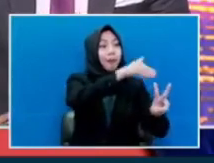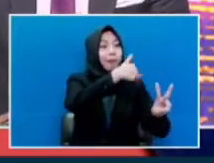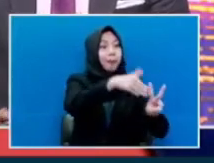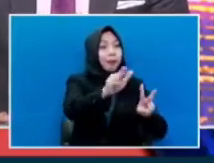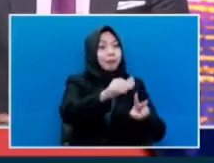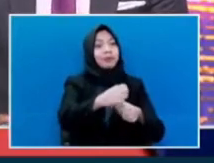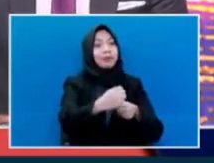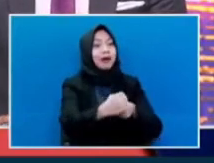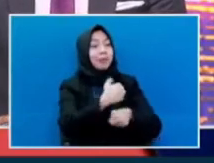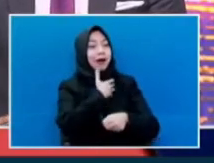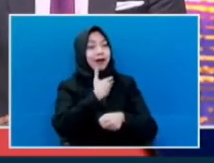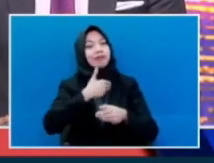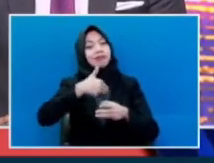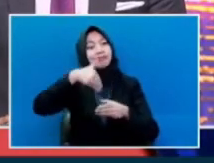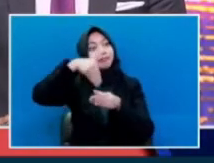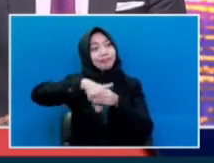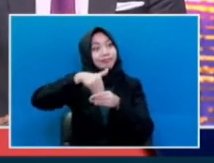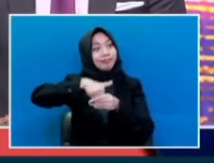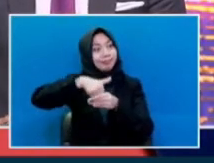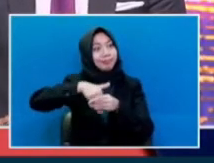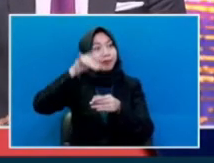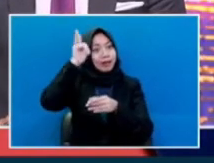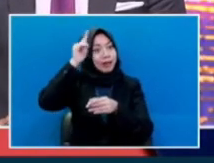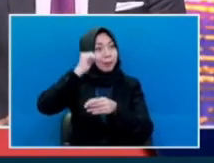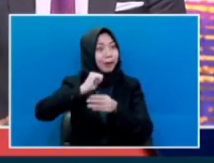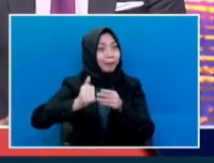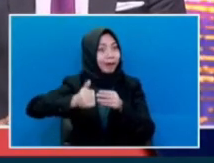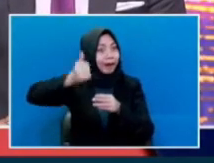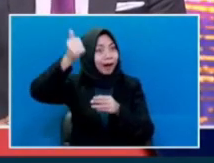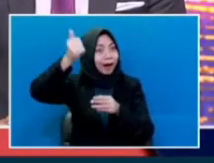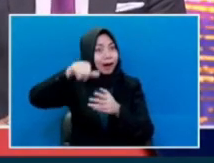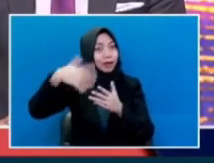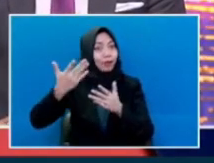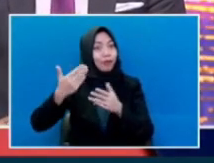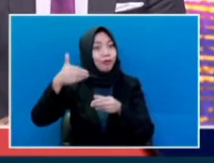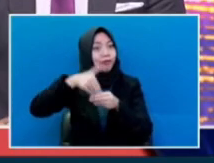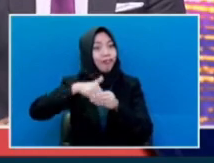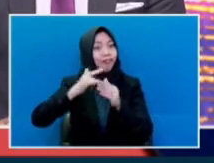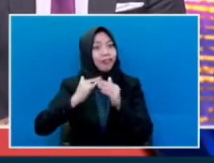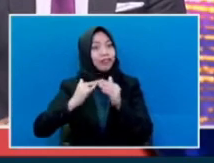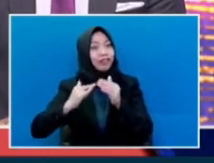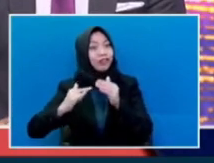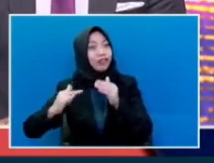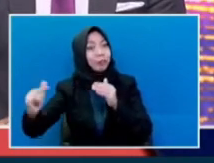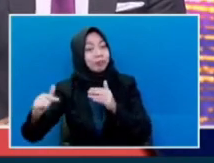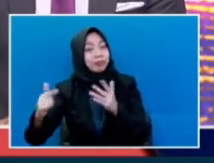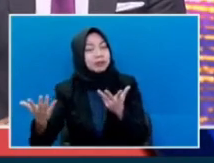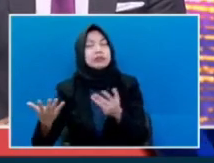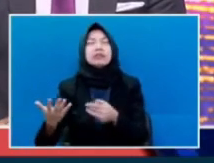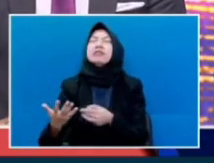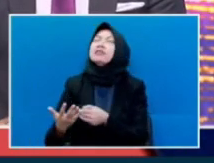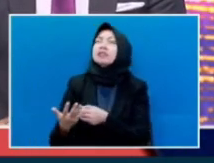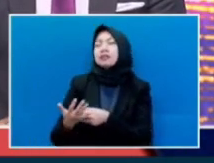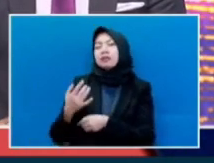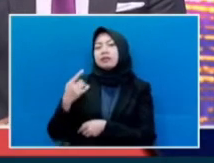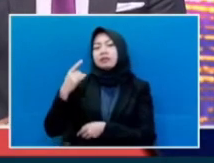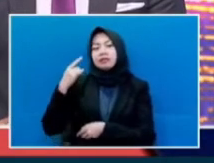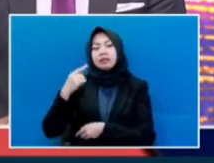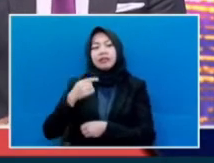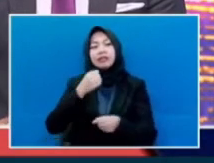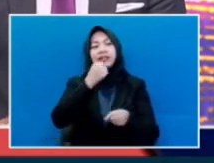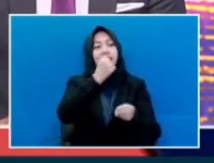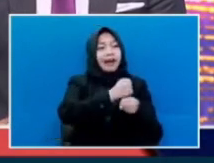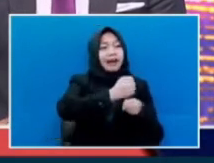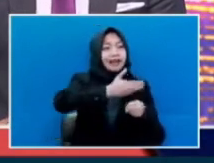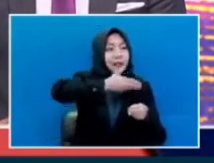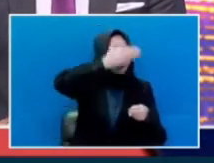sama aja menurut saya eh paling tidak tidak membantu menaikkan elektoralnya ee Mas Gibran